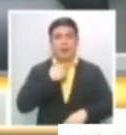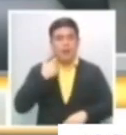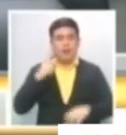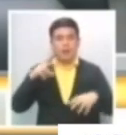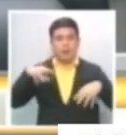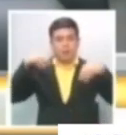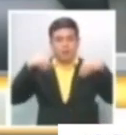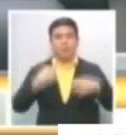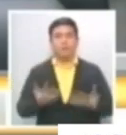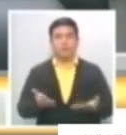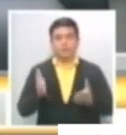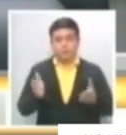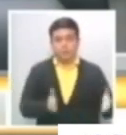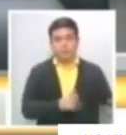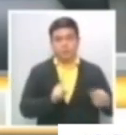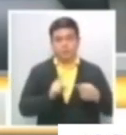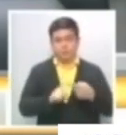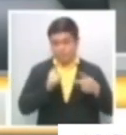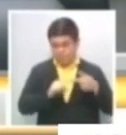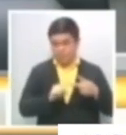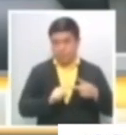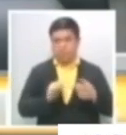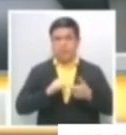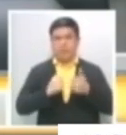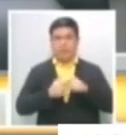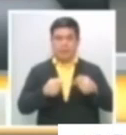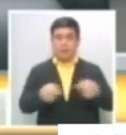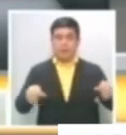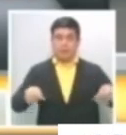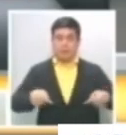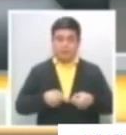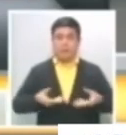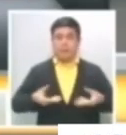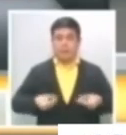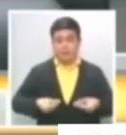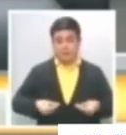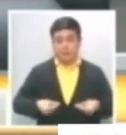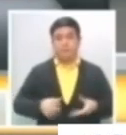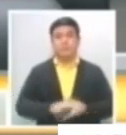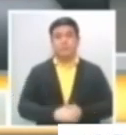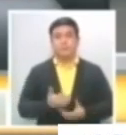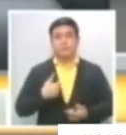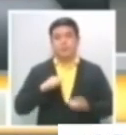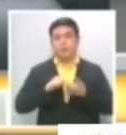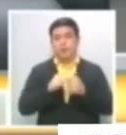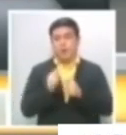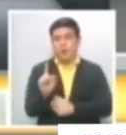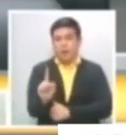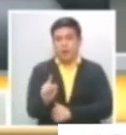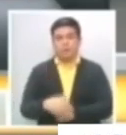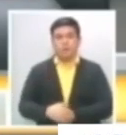าที่ดินทำกินเนื่องจากปัญหาที่ดินทำกินนี้พี่น้องประชาช